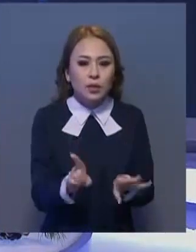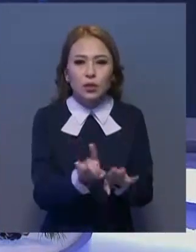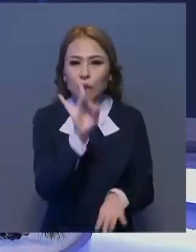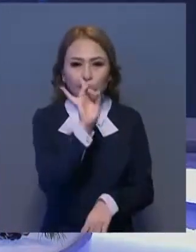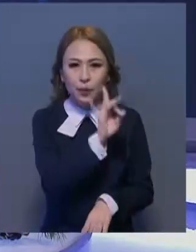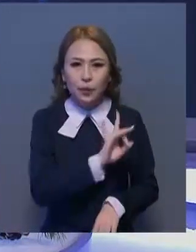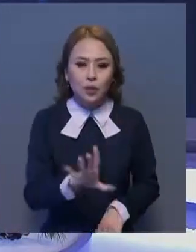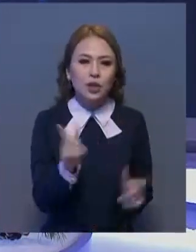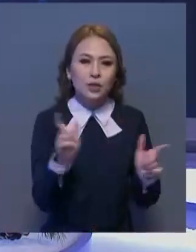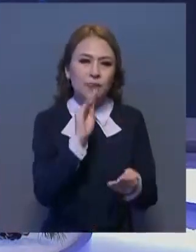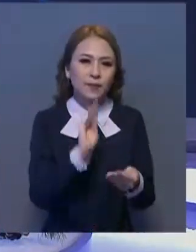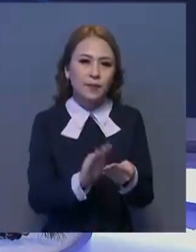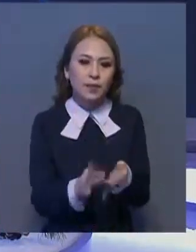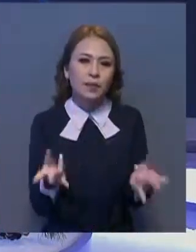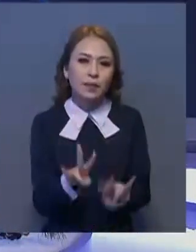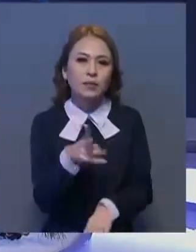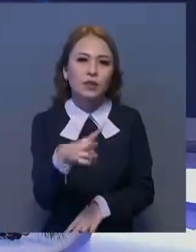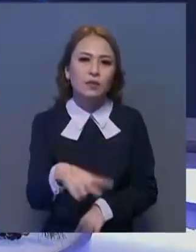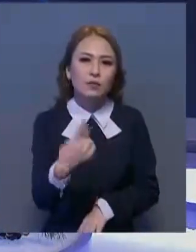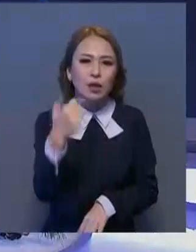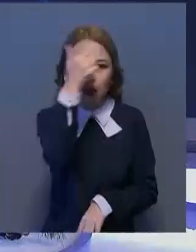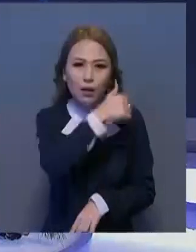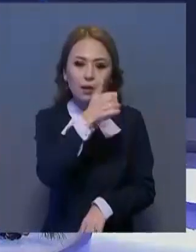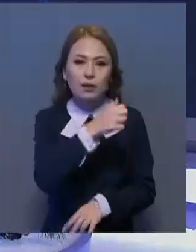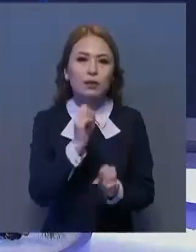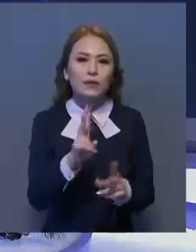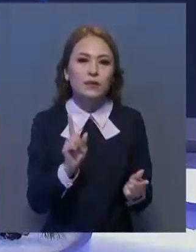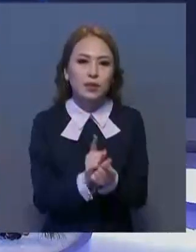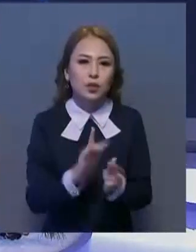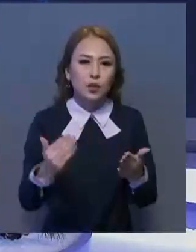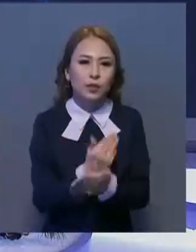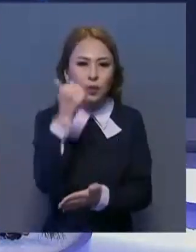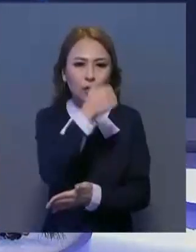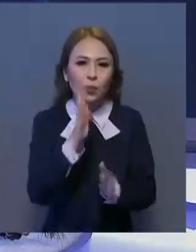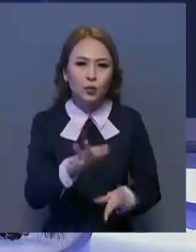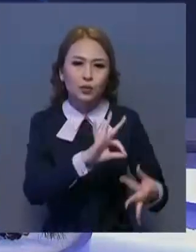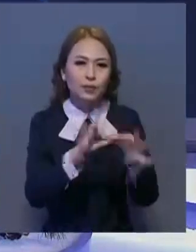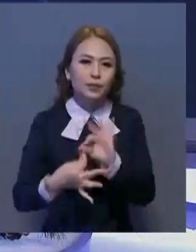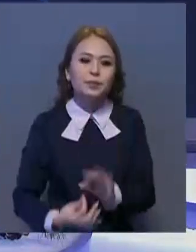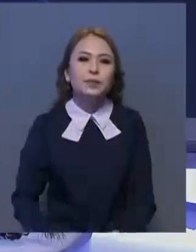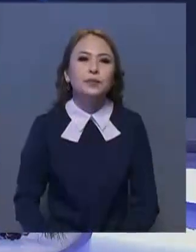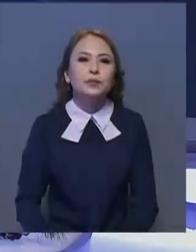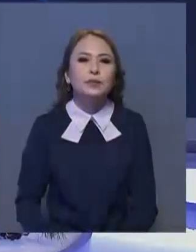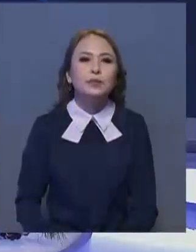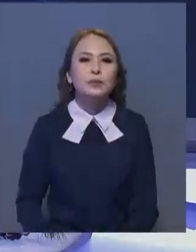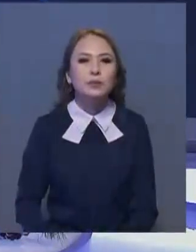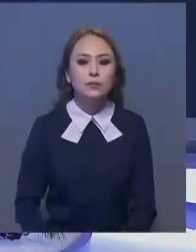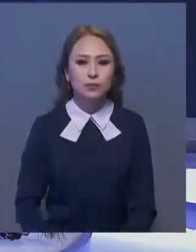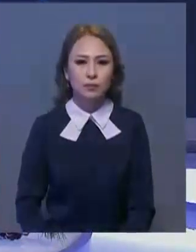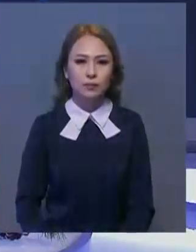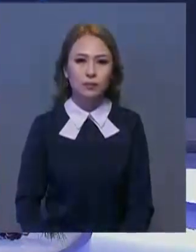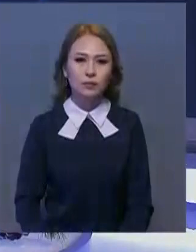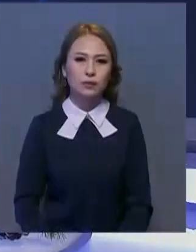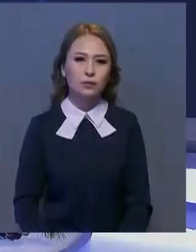емес. Шектеулер жағдайында берлиндіктер 2021 жылды қалай қарсы алғалы жатыр. Толығырақ келесі сюжеттен көрейік.